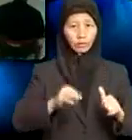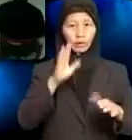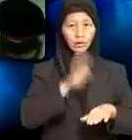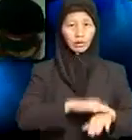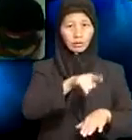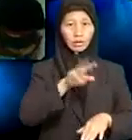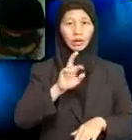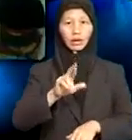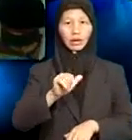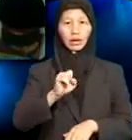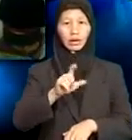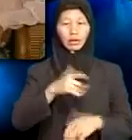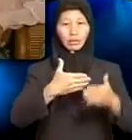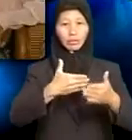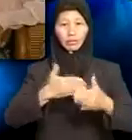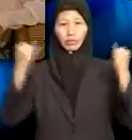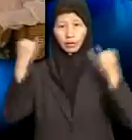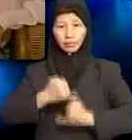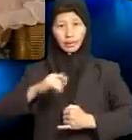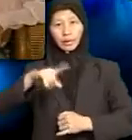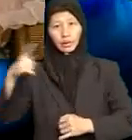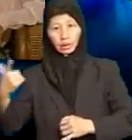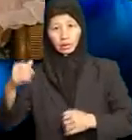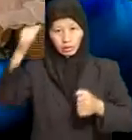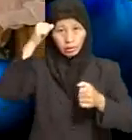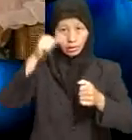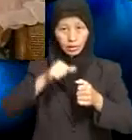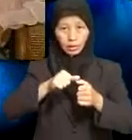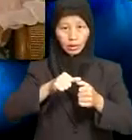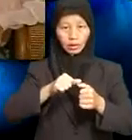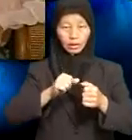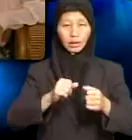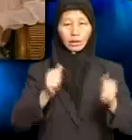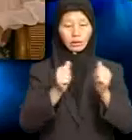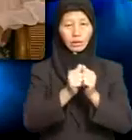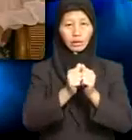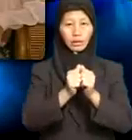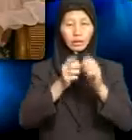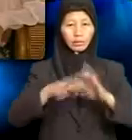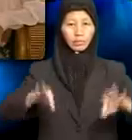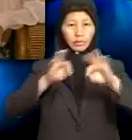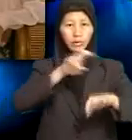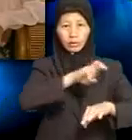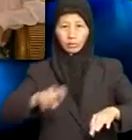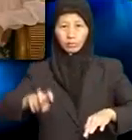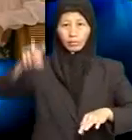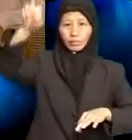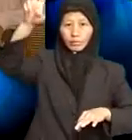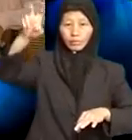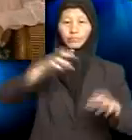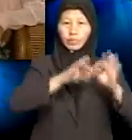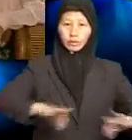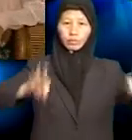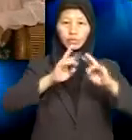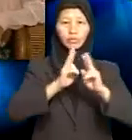Rasulnya sebelum amal ibadah yang lain. Ingat tak kawan-kawan dengan peristiwa Isra dan Mi'raj? Ia merupakan peristiwa yang